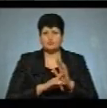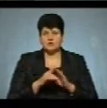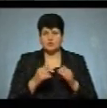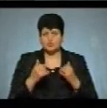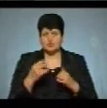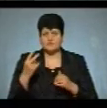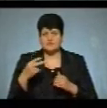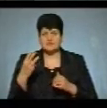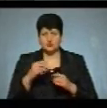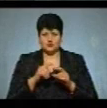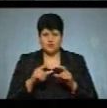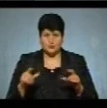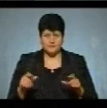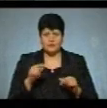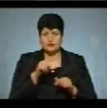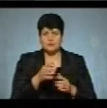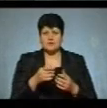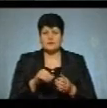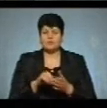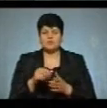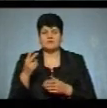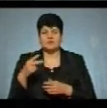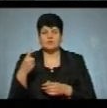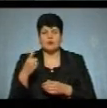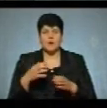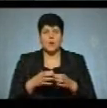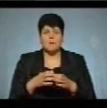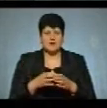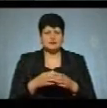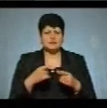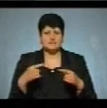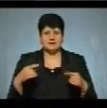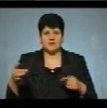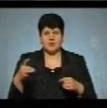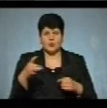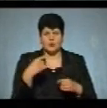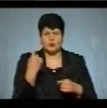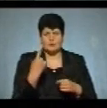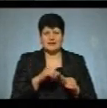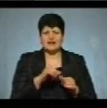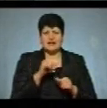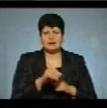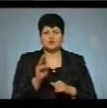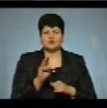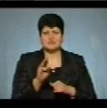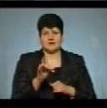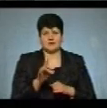сьогодні у 23-й школі. У них беруть участь 21 команда з усіх районів області, окрім